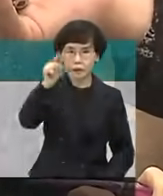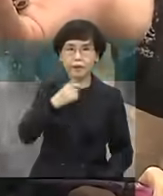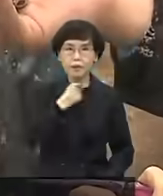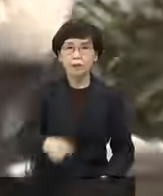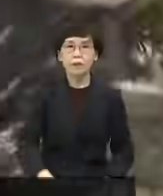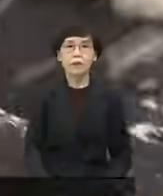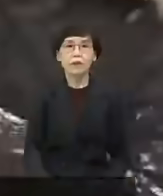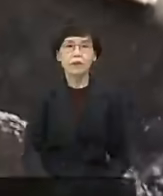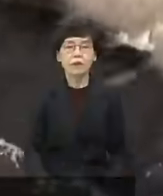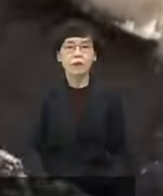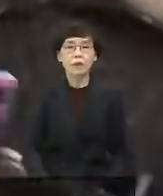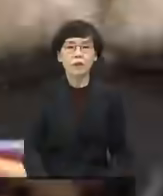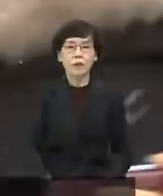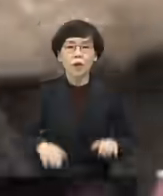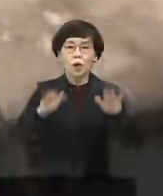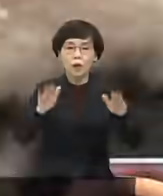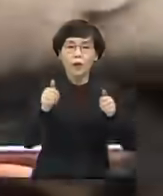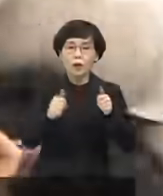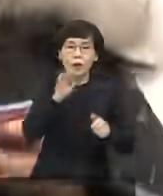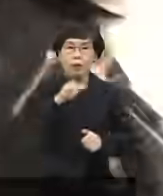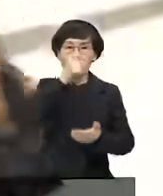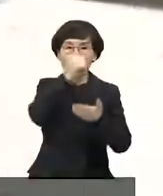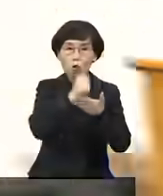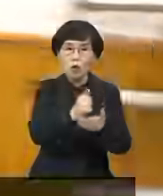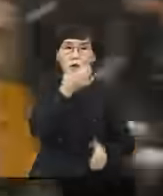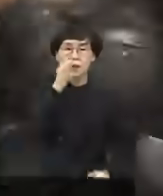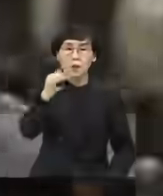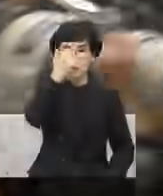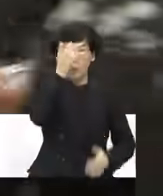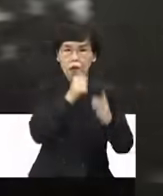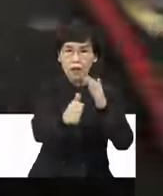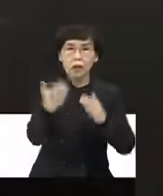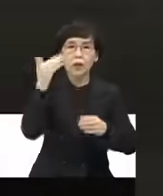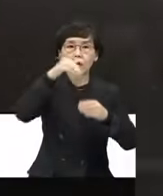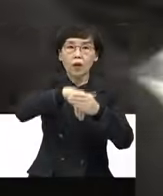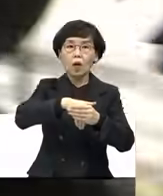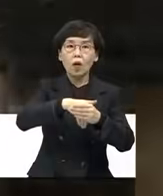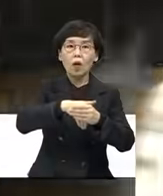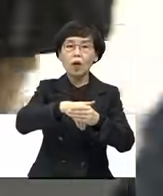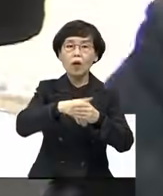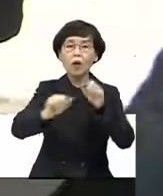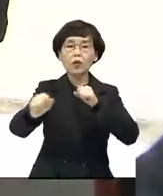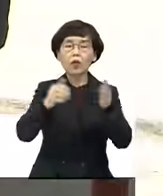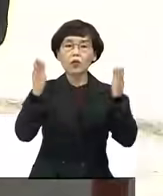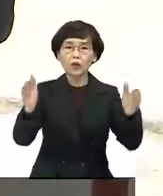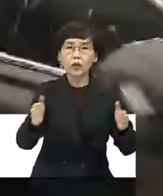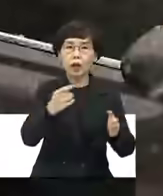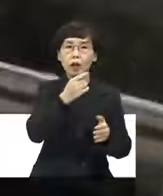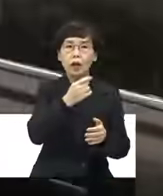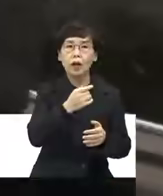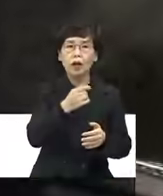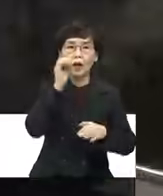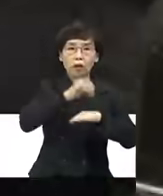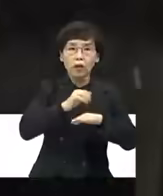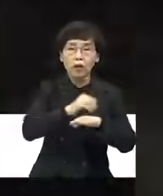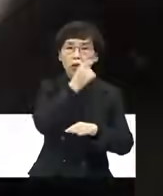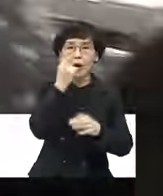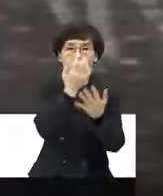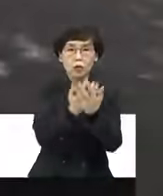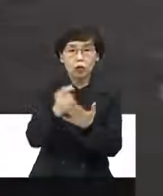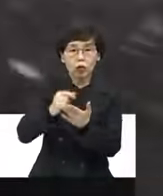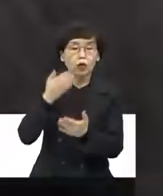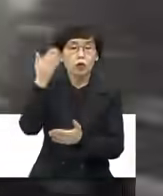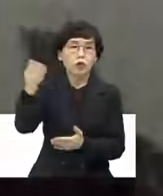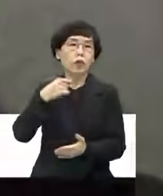구하겠습니다. 오늘 법원의 유죄 판결은 최 대표가 지난 총선 선거 기간에 인턴 확인서를 써준 적이 없다고 주장해